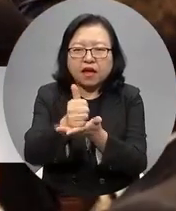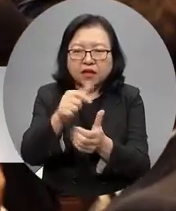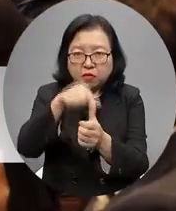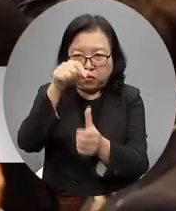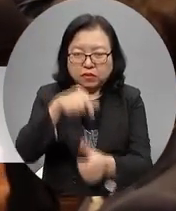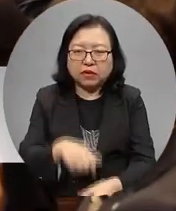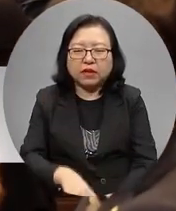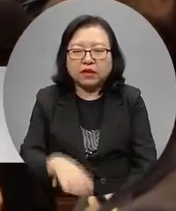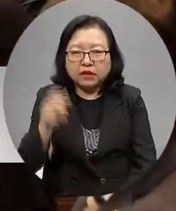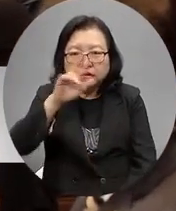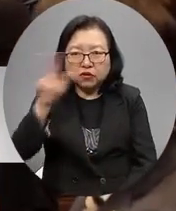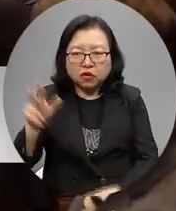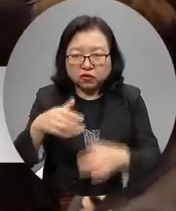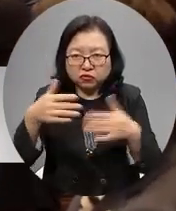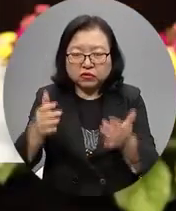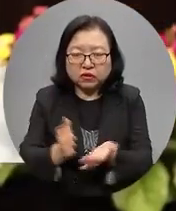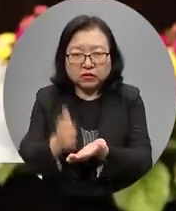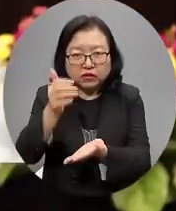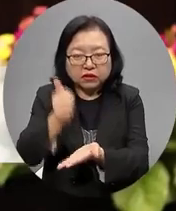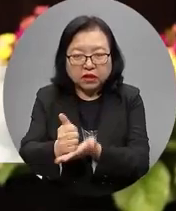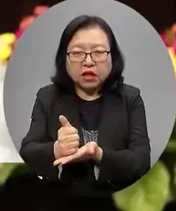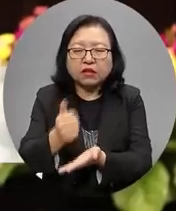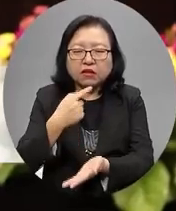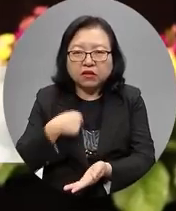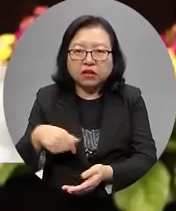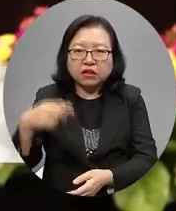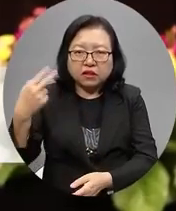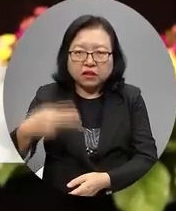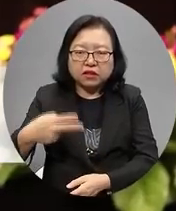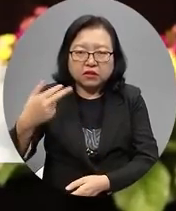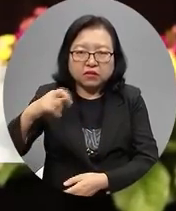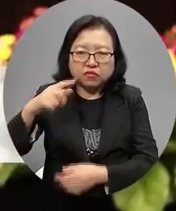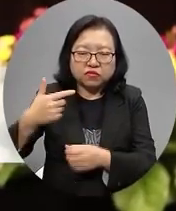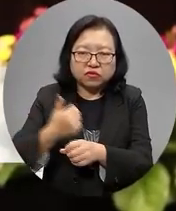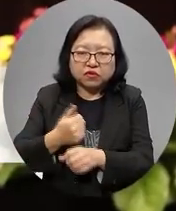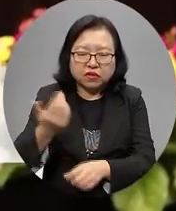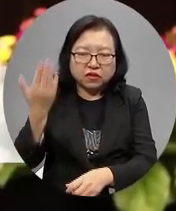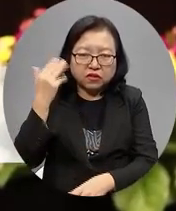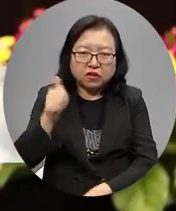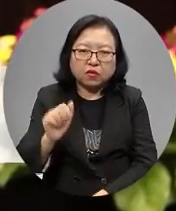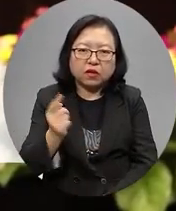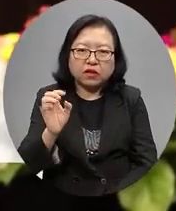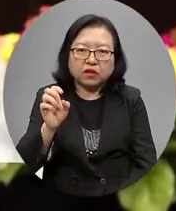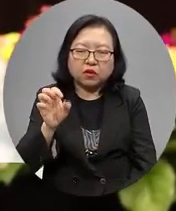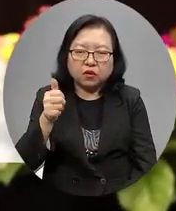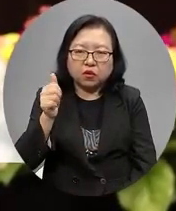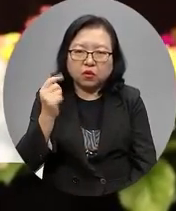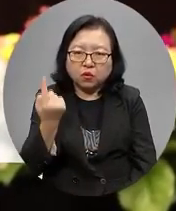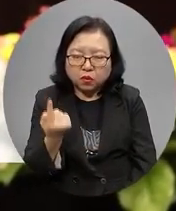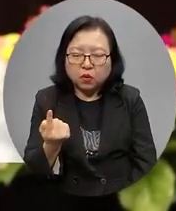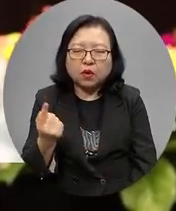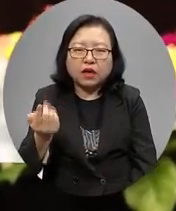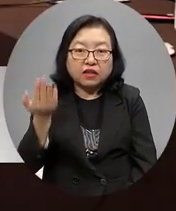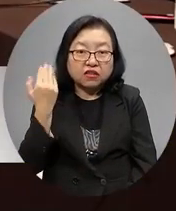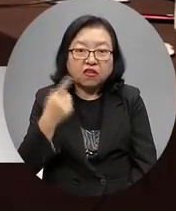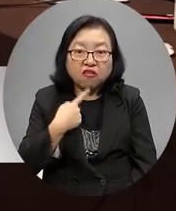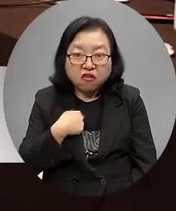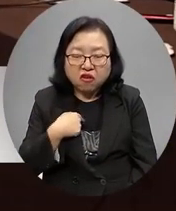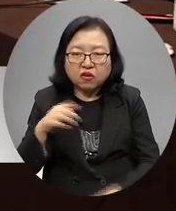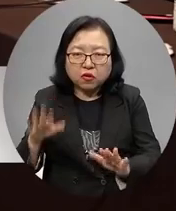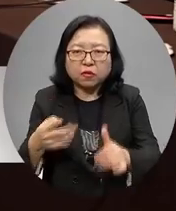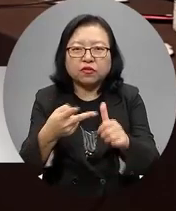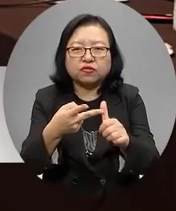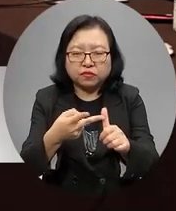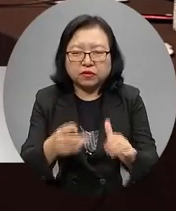의장의 전국회장을 맡은 것은 2016년 황영우 전 청주시 의장이 후반기 회장에 선출된 뒤 두